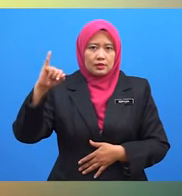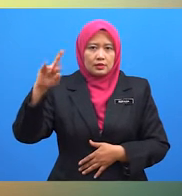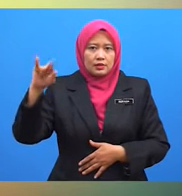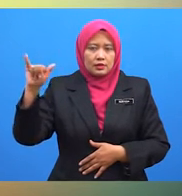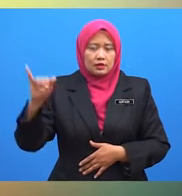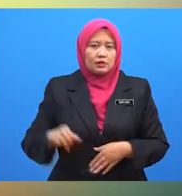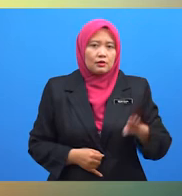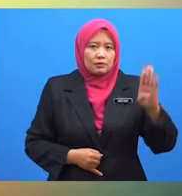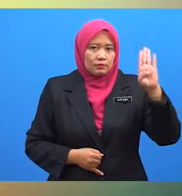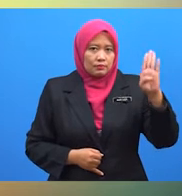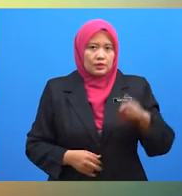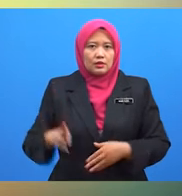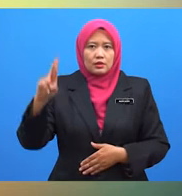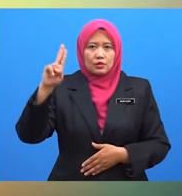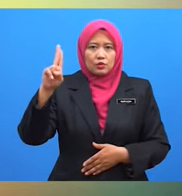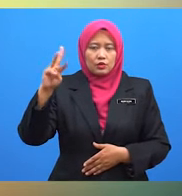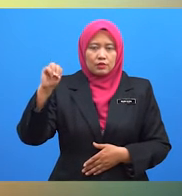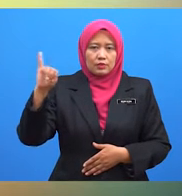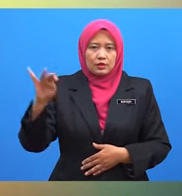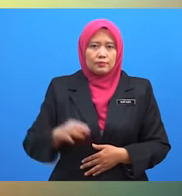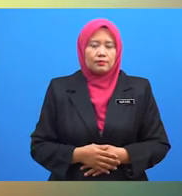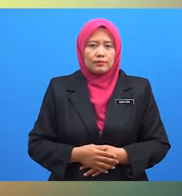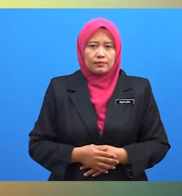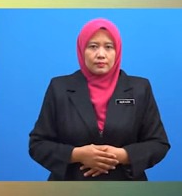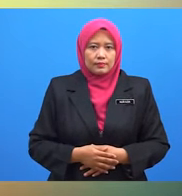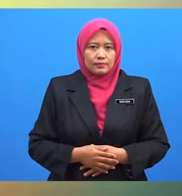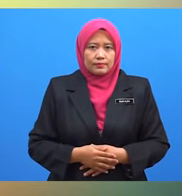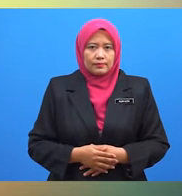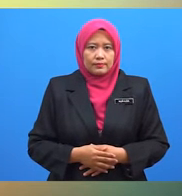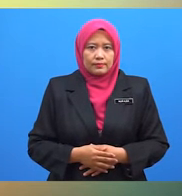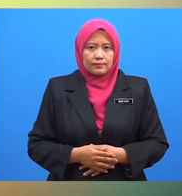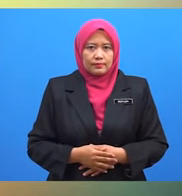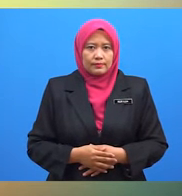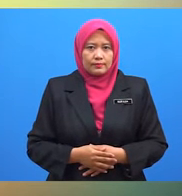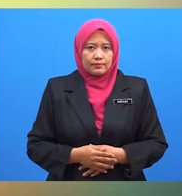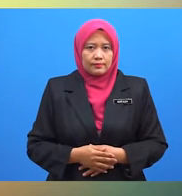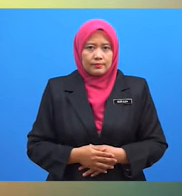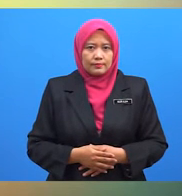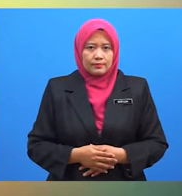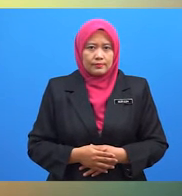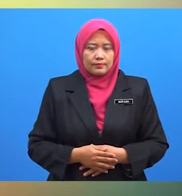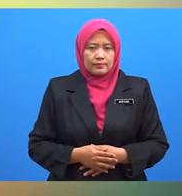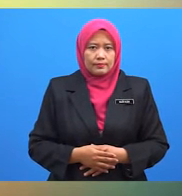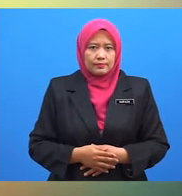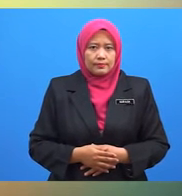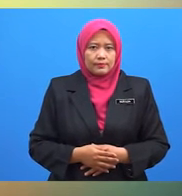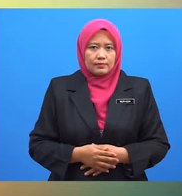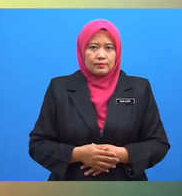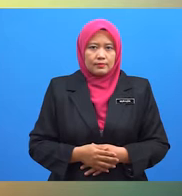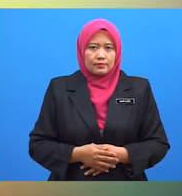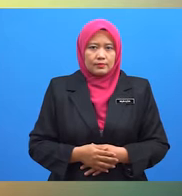B. 1 dan 4. C. 2 dan 3. D, 3 dan